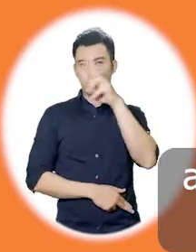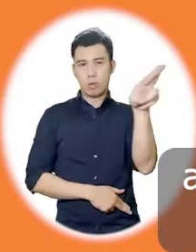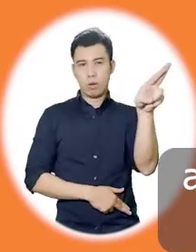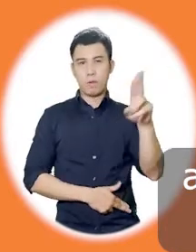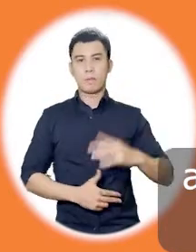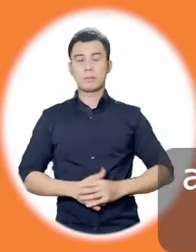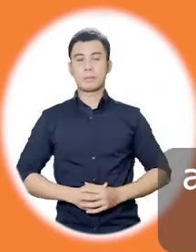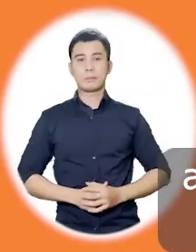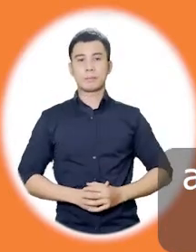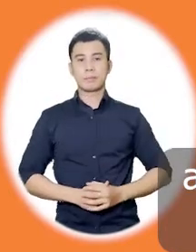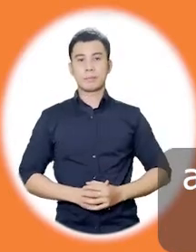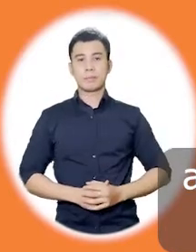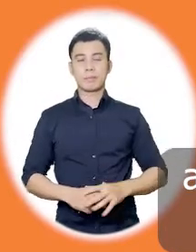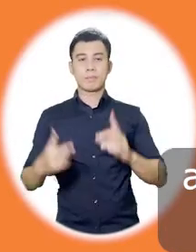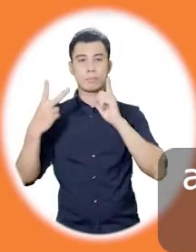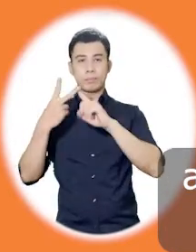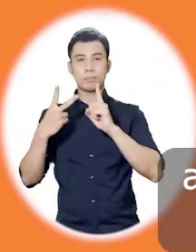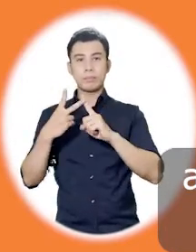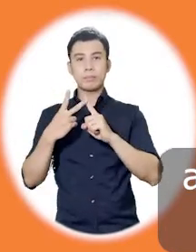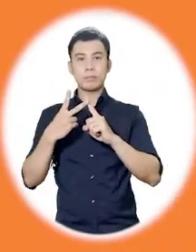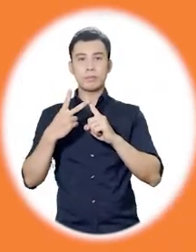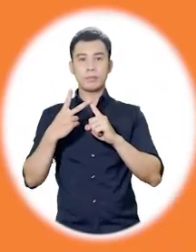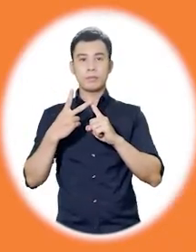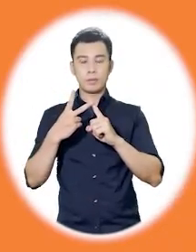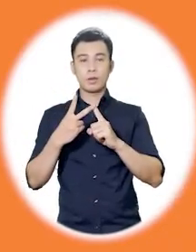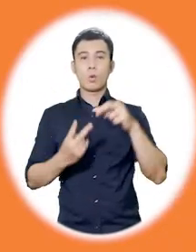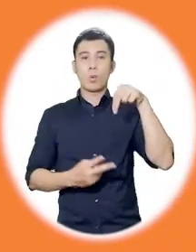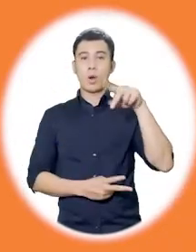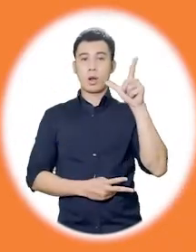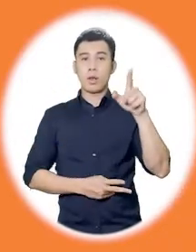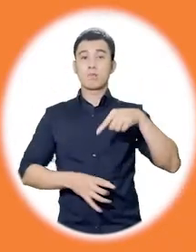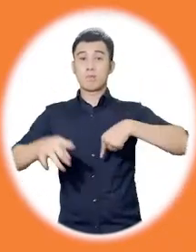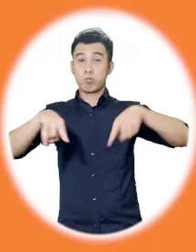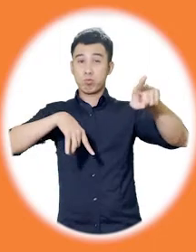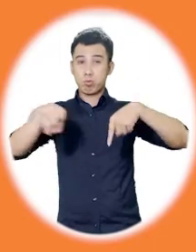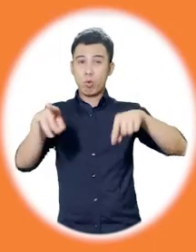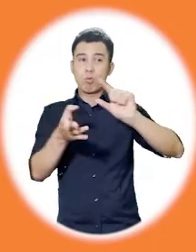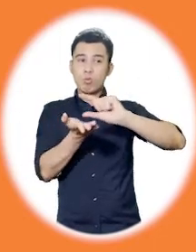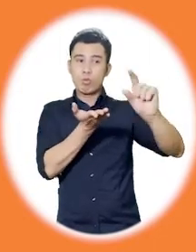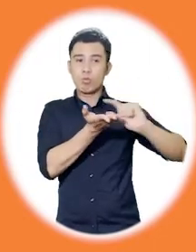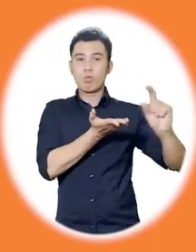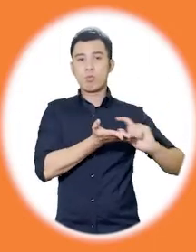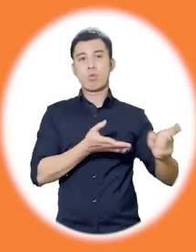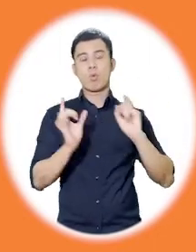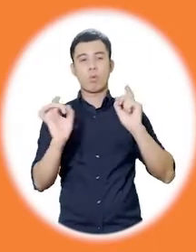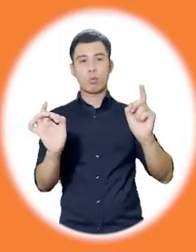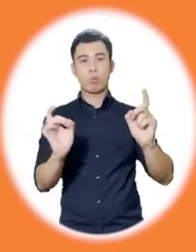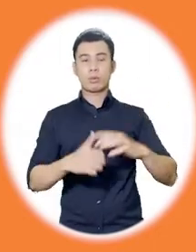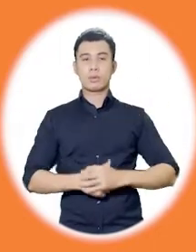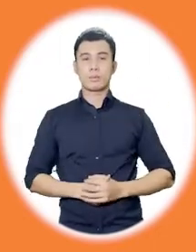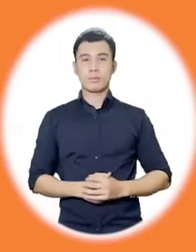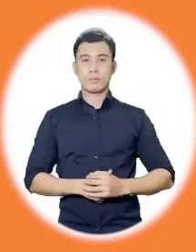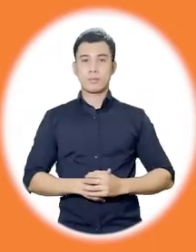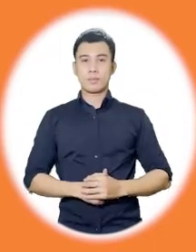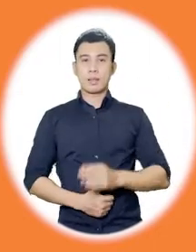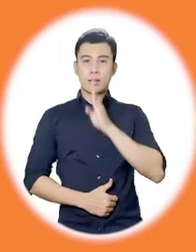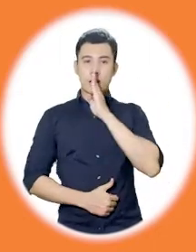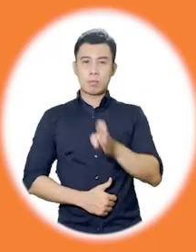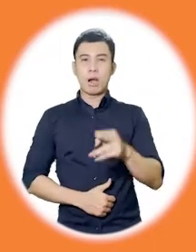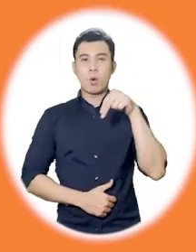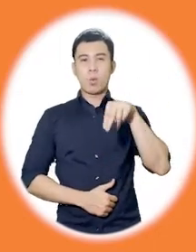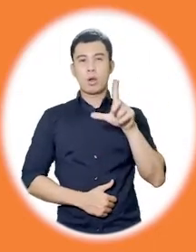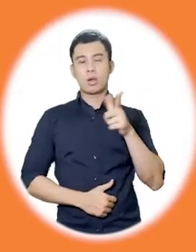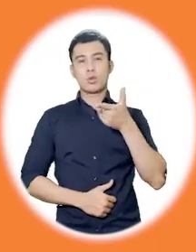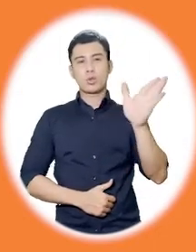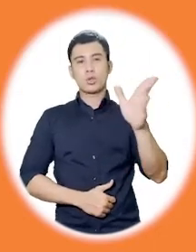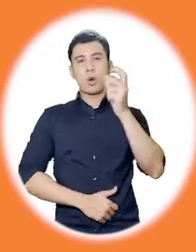nhiệm vụ, trách nhiệm rõ ràng của các bên liên quan tham gia. 2. Bố trí và phân bổ nguồn lực đầy đủ cho các hoạt động.